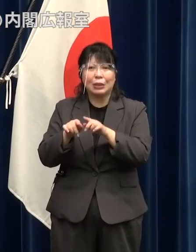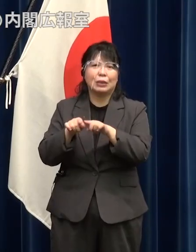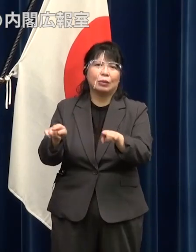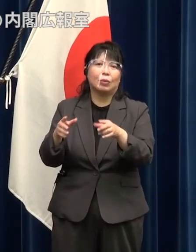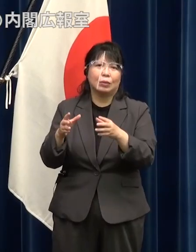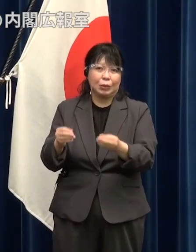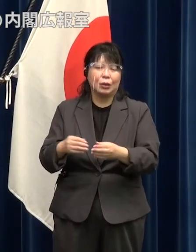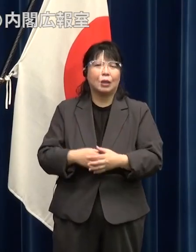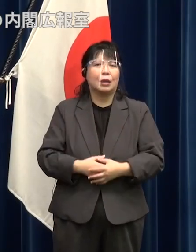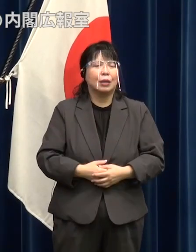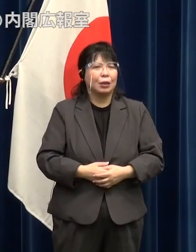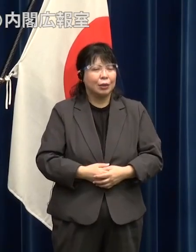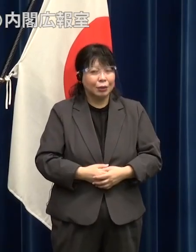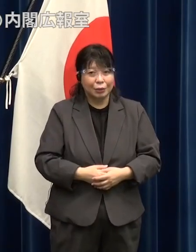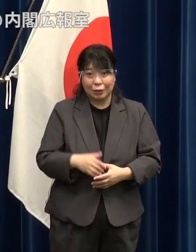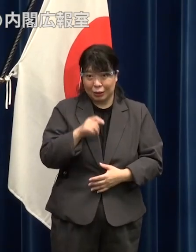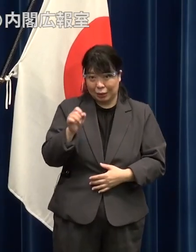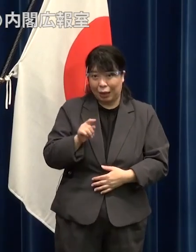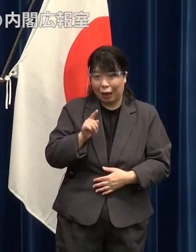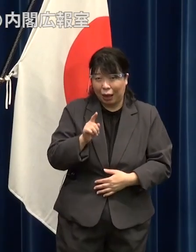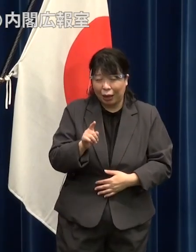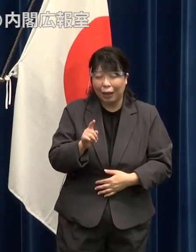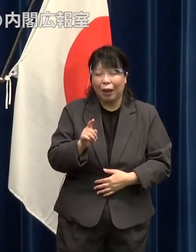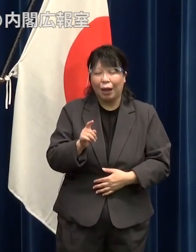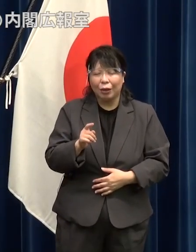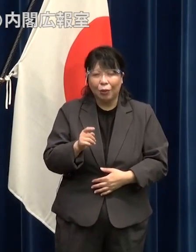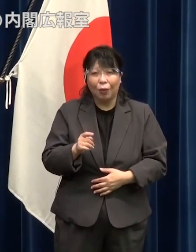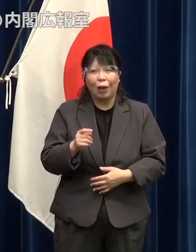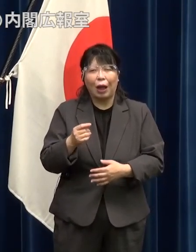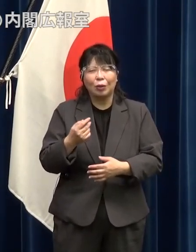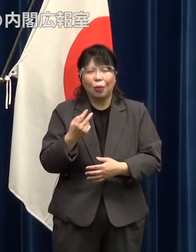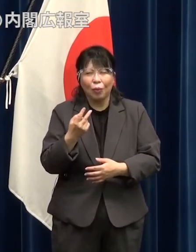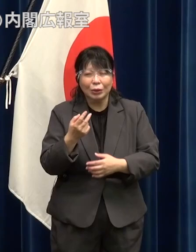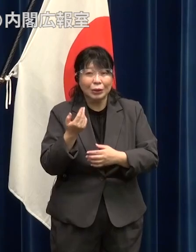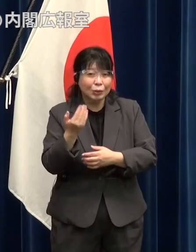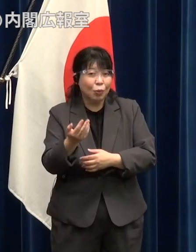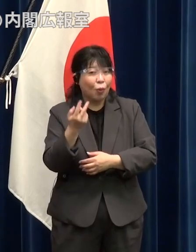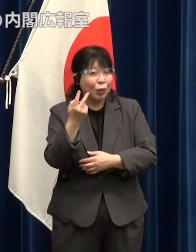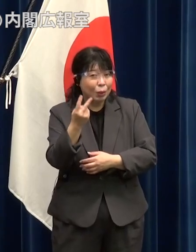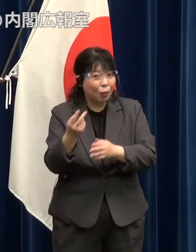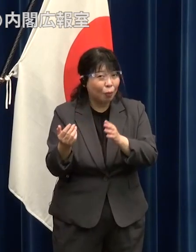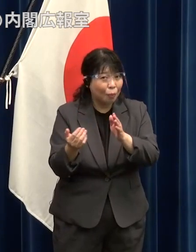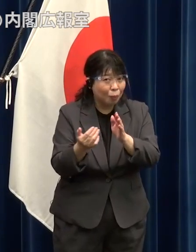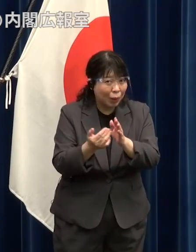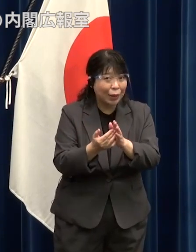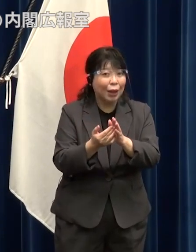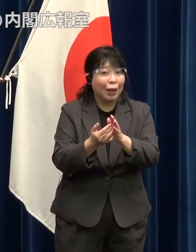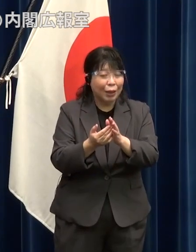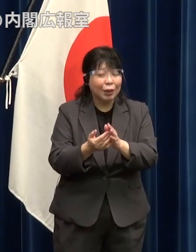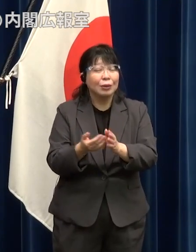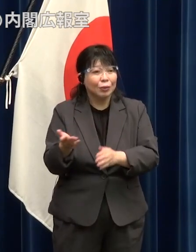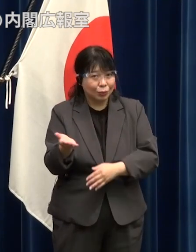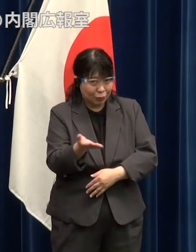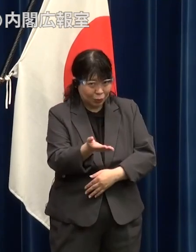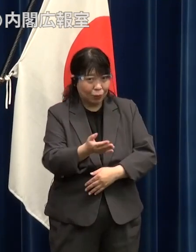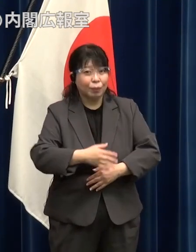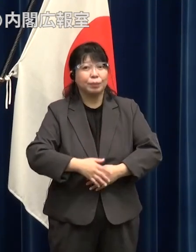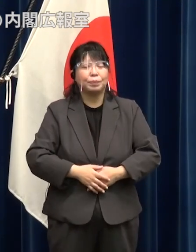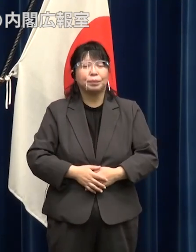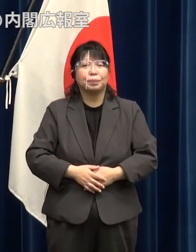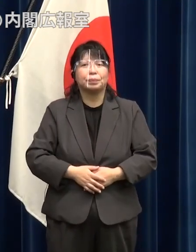それでは大変恐縮ですが、あと2問とさせていただきます。それでは時事通信の石垣さん。